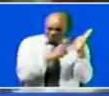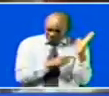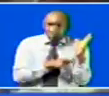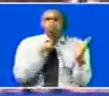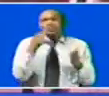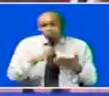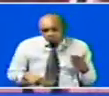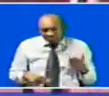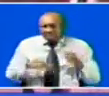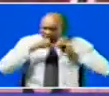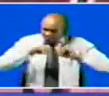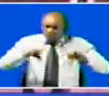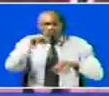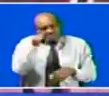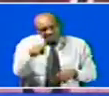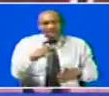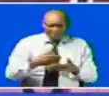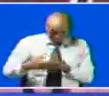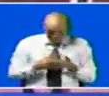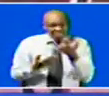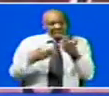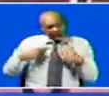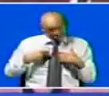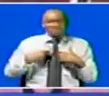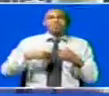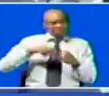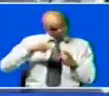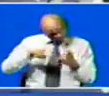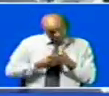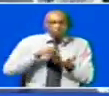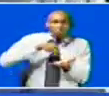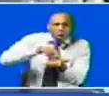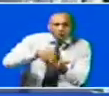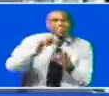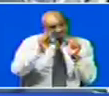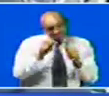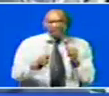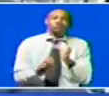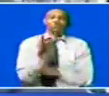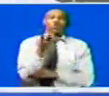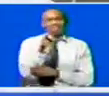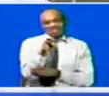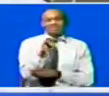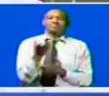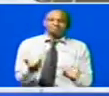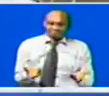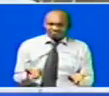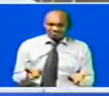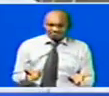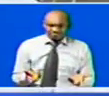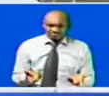mwana wa ugatuzi amekwisha anza kutambaa baada ya kuzaliwa rasmi mwaka 2013. It's a